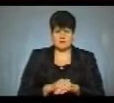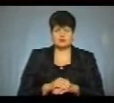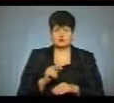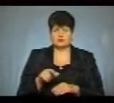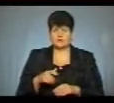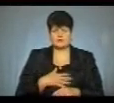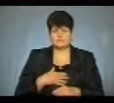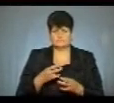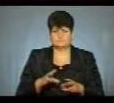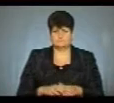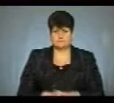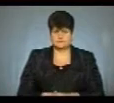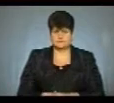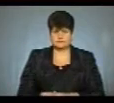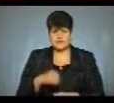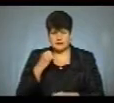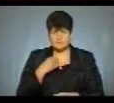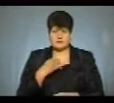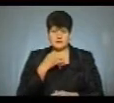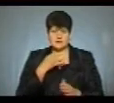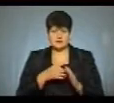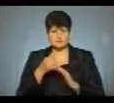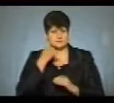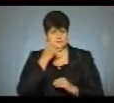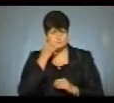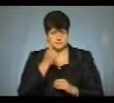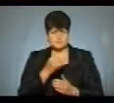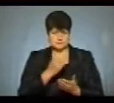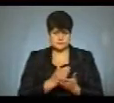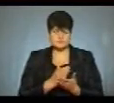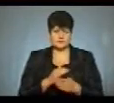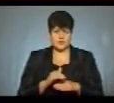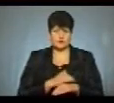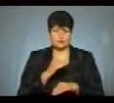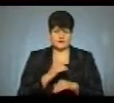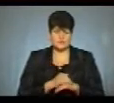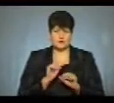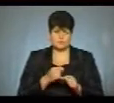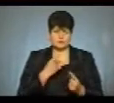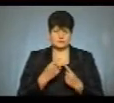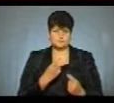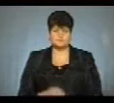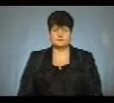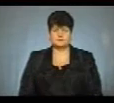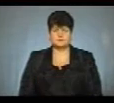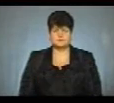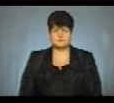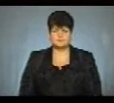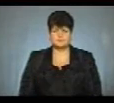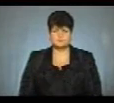люди не хвилювалися. Дякую. Мені підказують, до нас телефонує телеглядач. Доброго вечора. Можете поставити запитання.